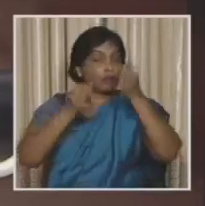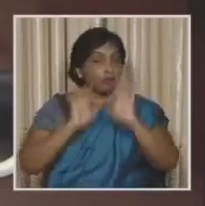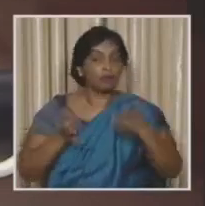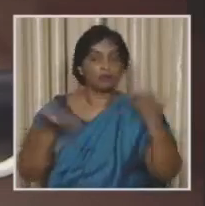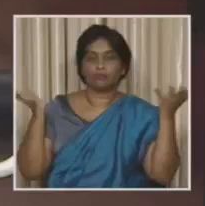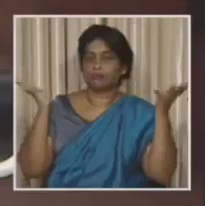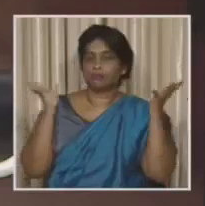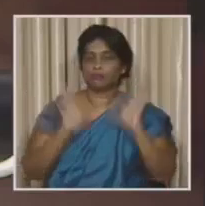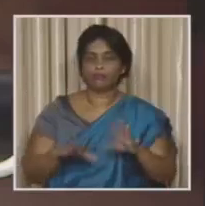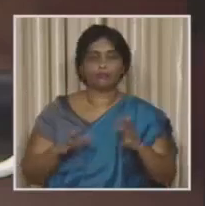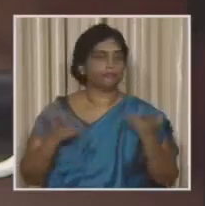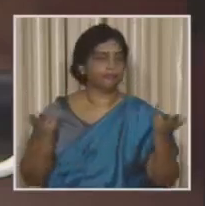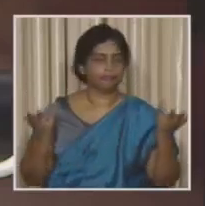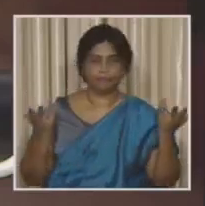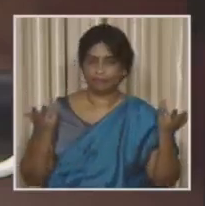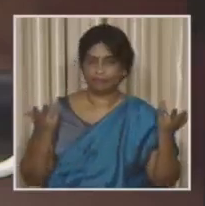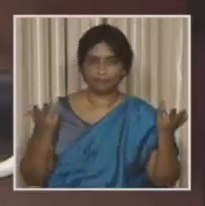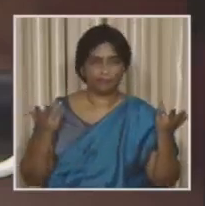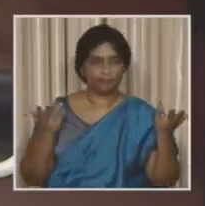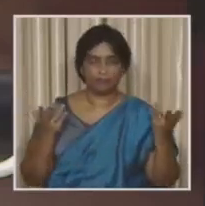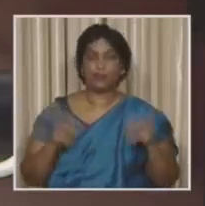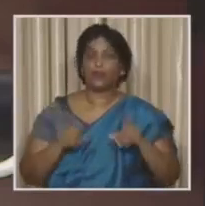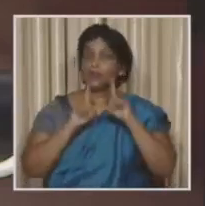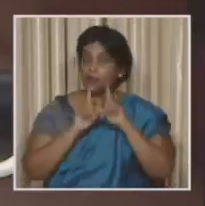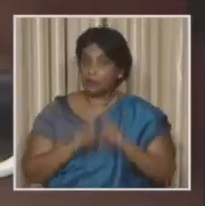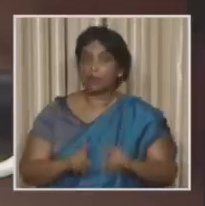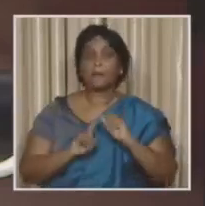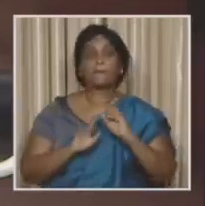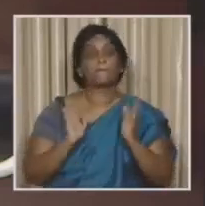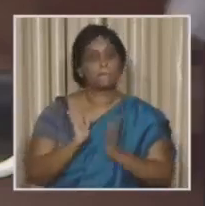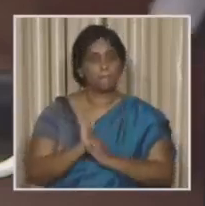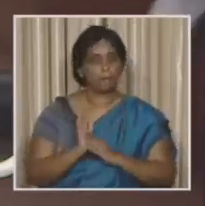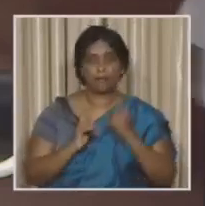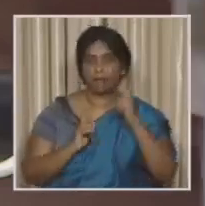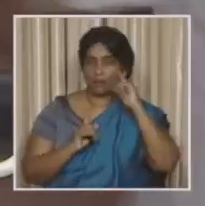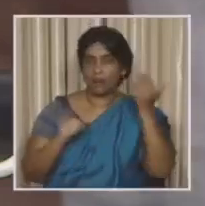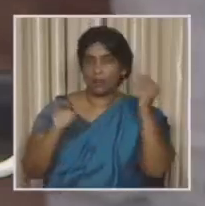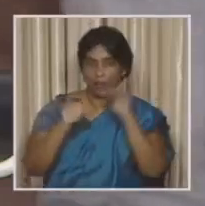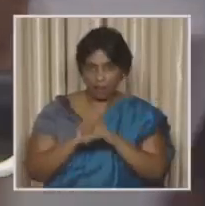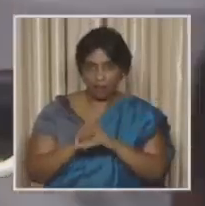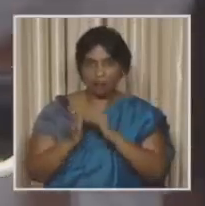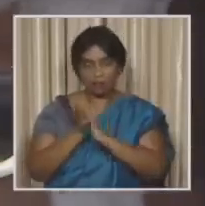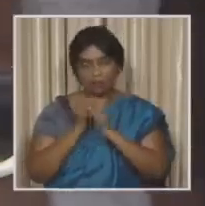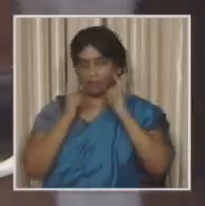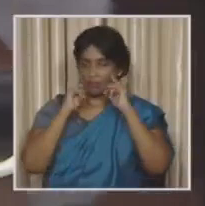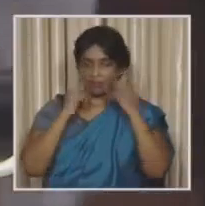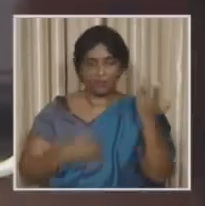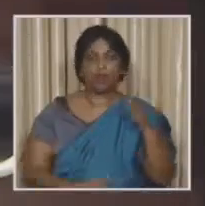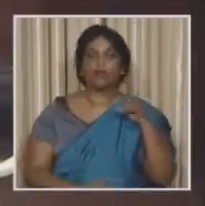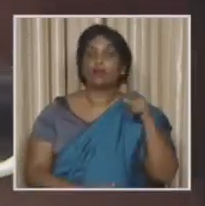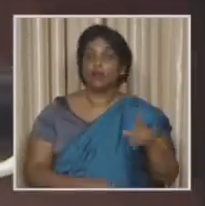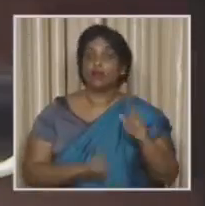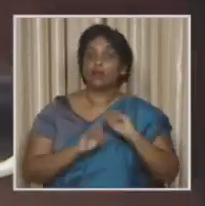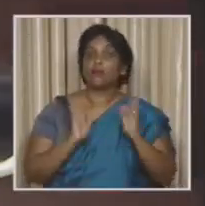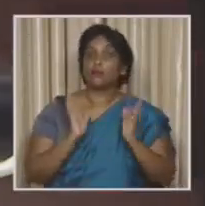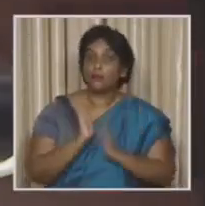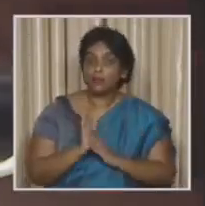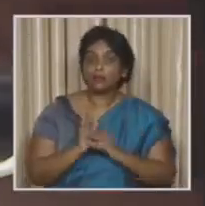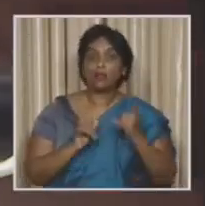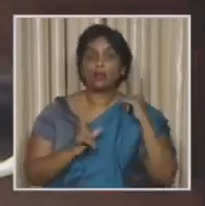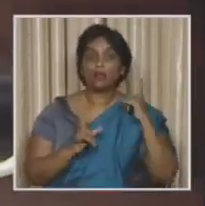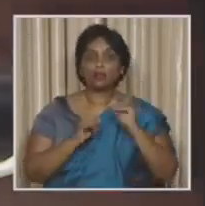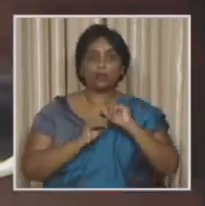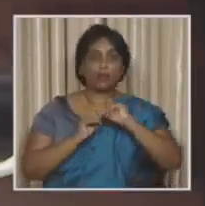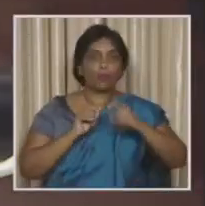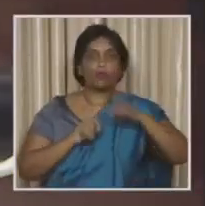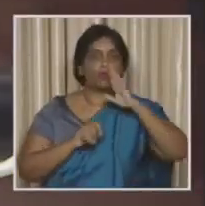කැඳවුණු ලැබුවේ නැහැ. ඒ වගේම අගමැතිවරයා, මම දන්නේ නැහැ ඔහු ගියා කියලා මේක බේරගනීද කියලා. හැබැයි අගමැතිවරයා ආරක්ෂක මණ්ඩලය